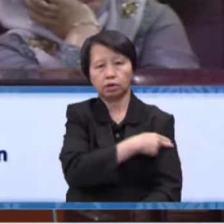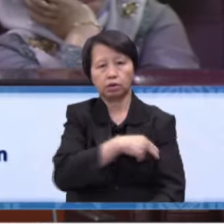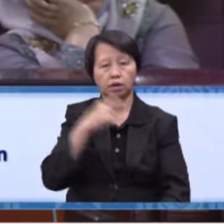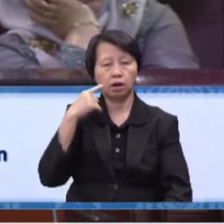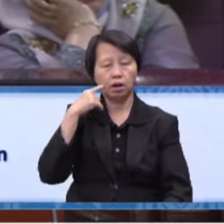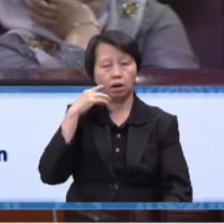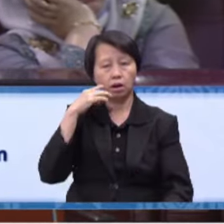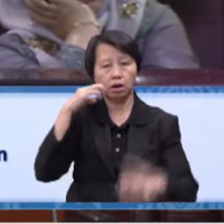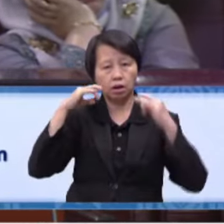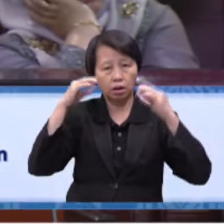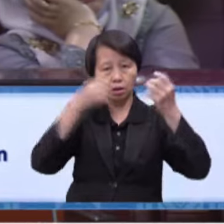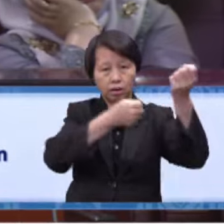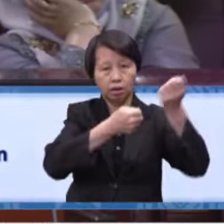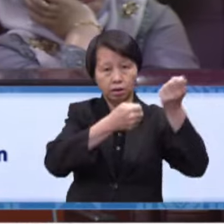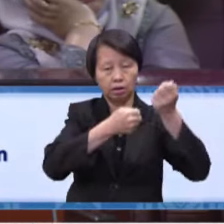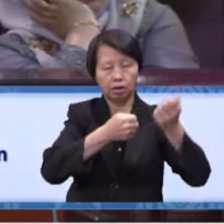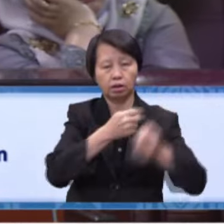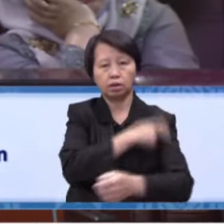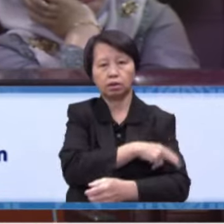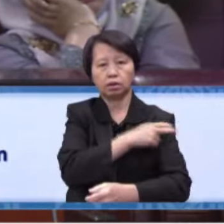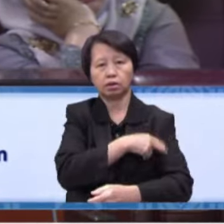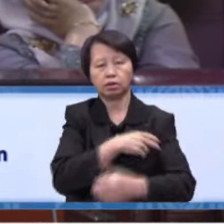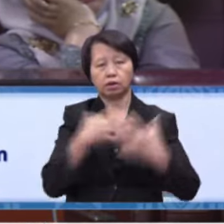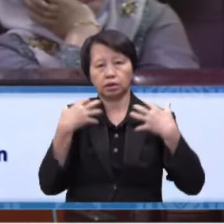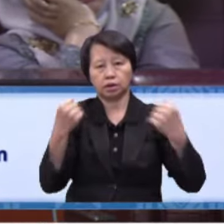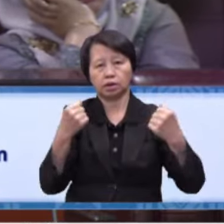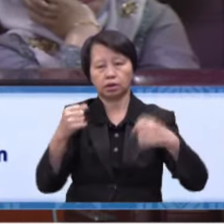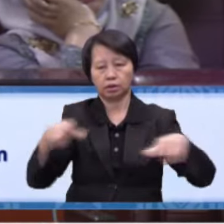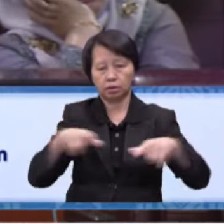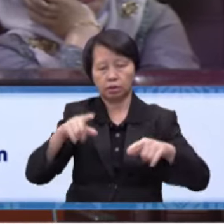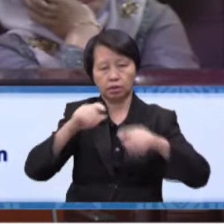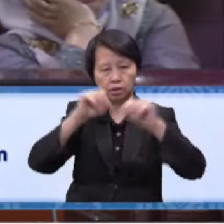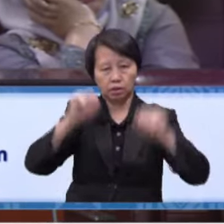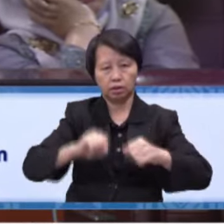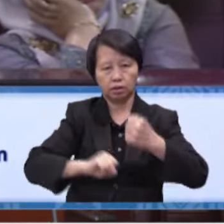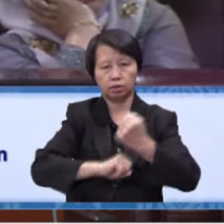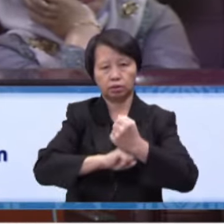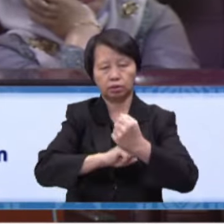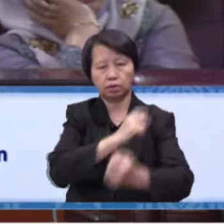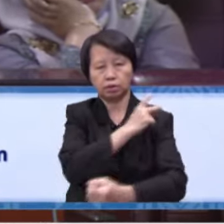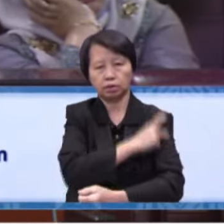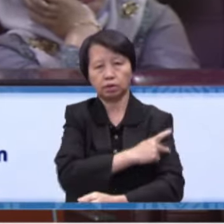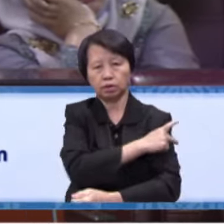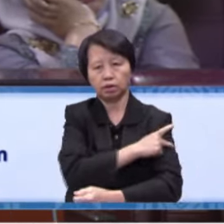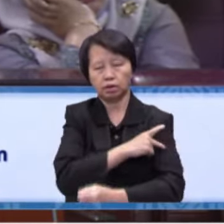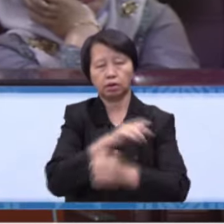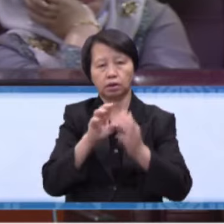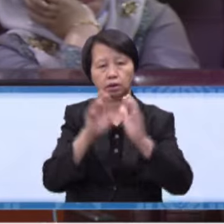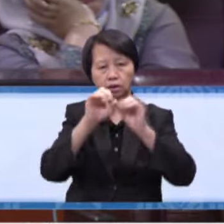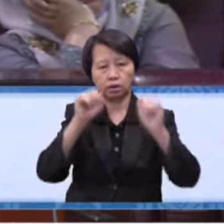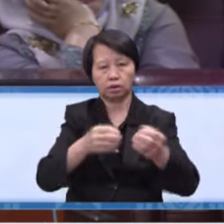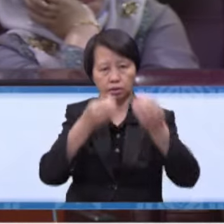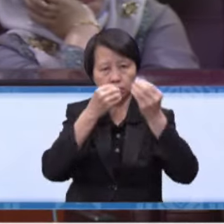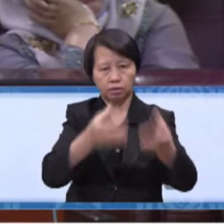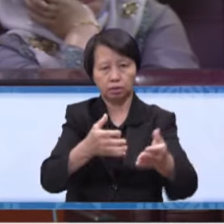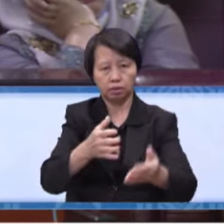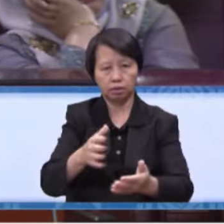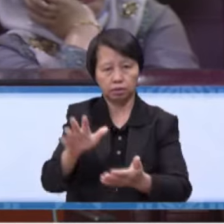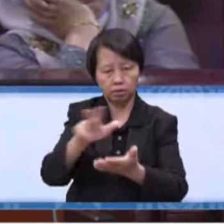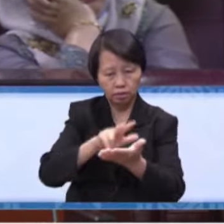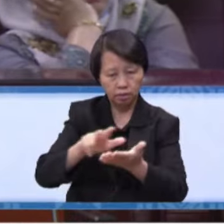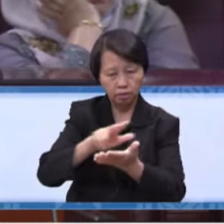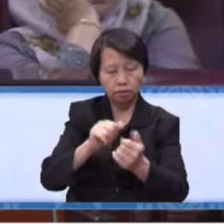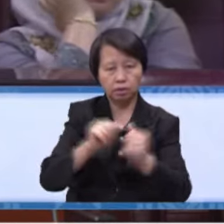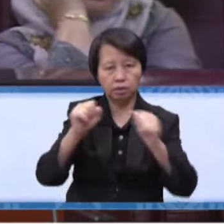Selayang dan klinik-klinik kesehatan serta pelaksanaan berbagai sistem sokongan clinicle seperti sistem maklumat pengimazon